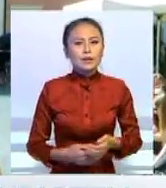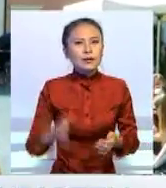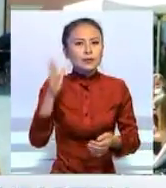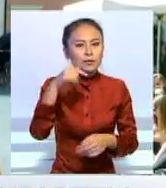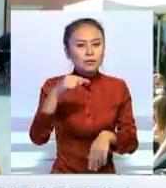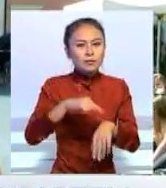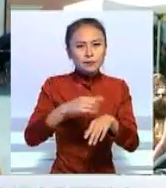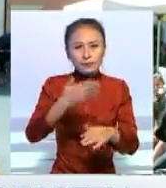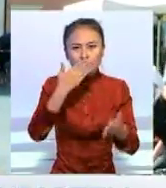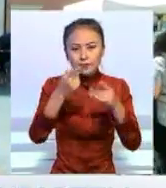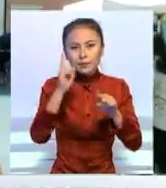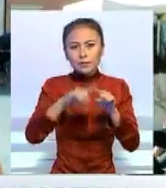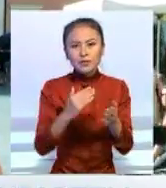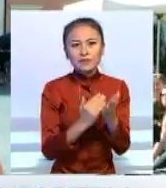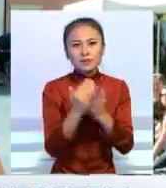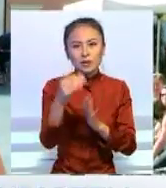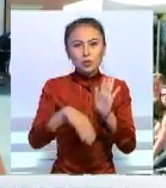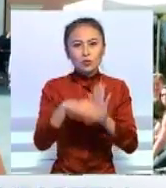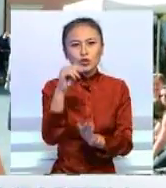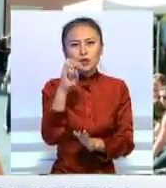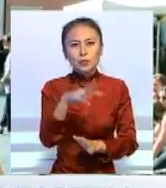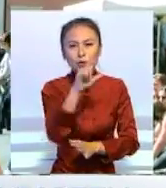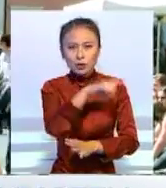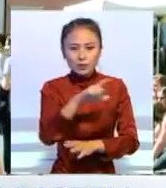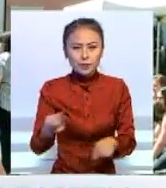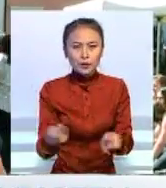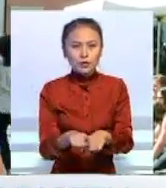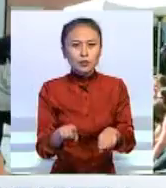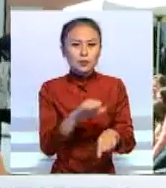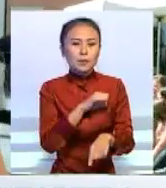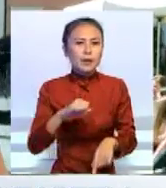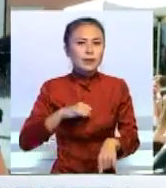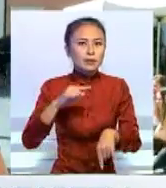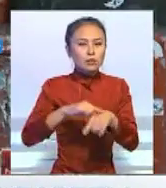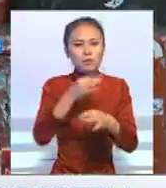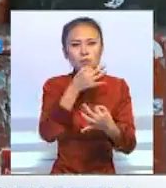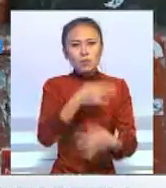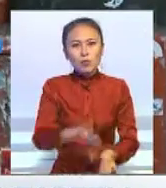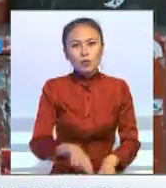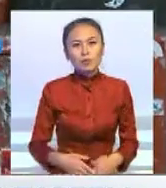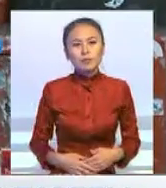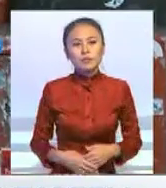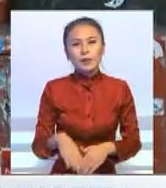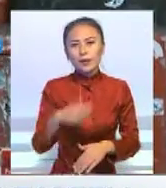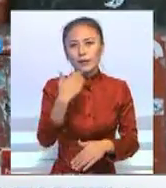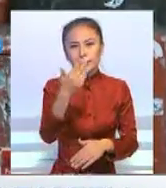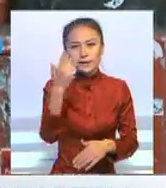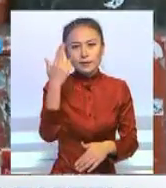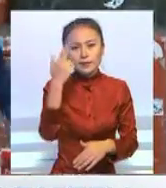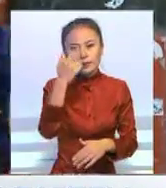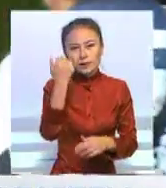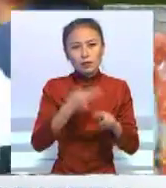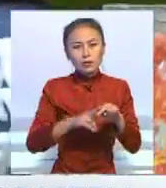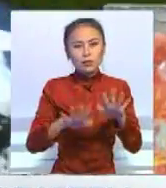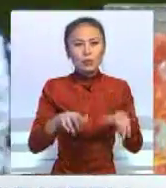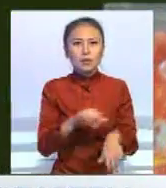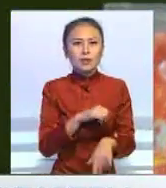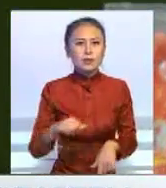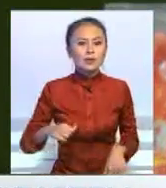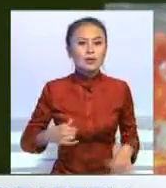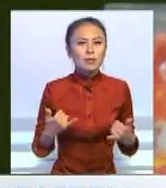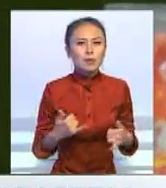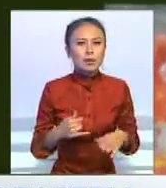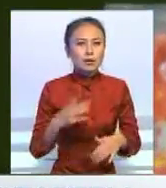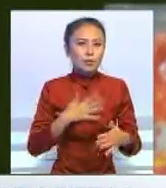Иттердің сезу қабілеті жоғары. Олар кез келген заңсыз затты сезіп қалады. Италиялықтар бекер қауіптенбейді.